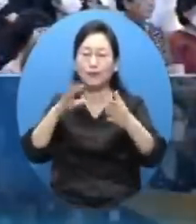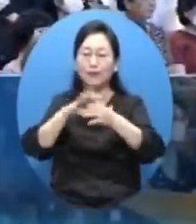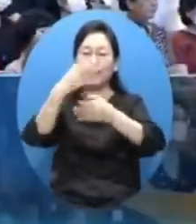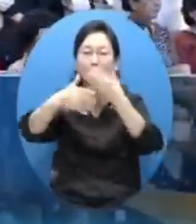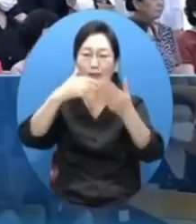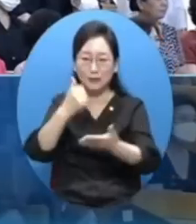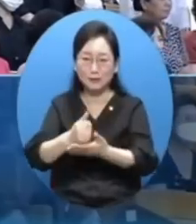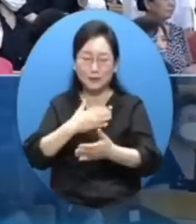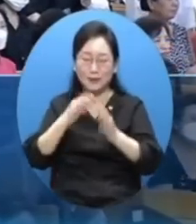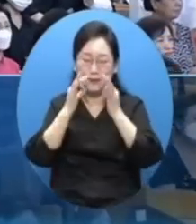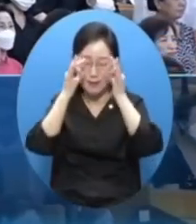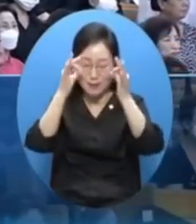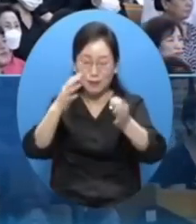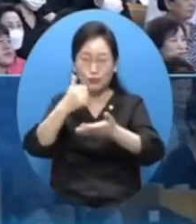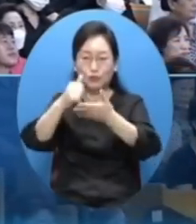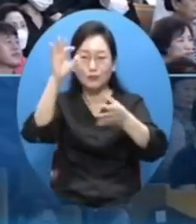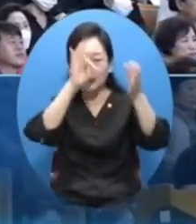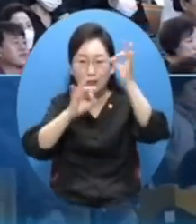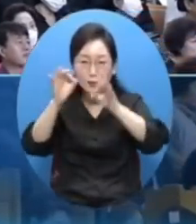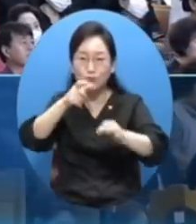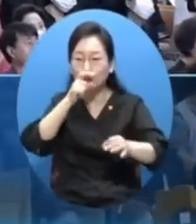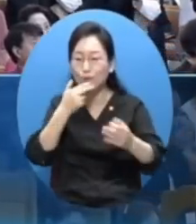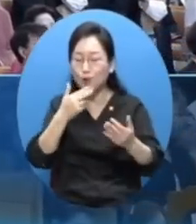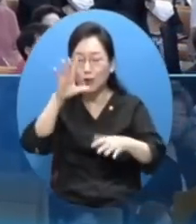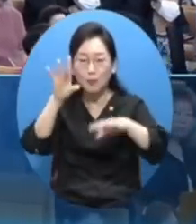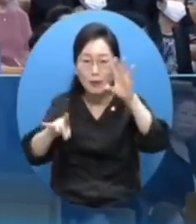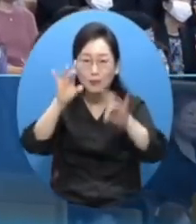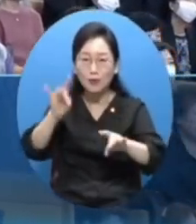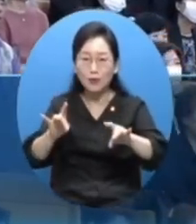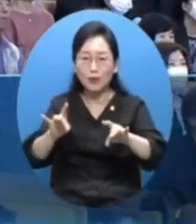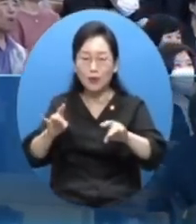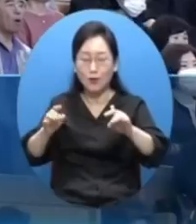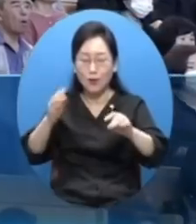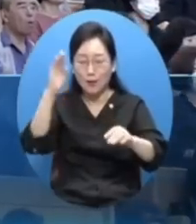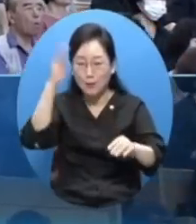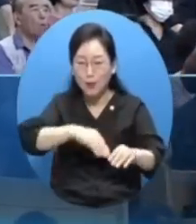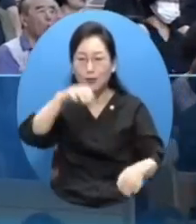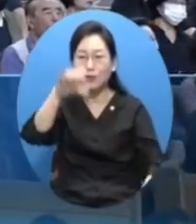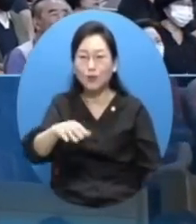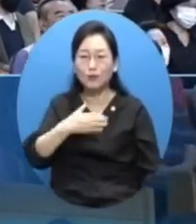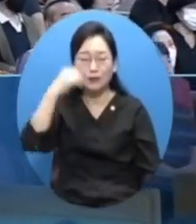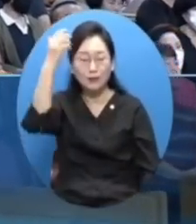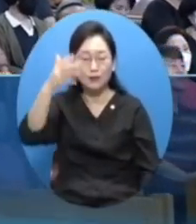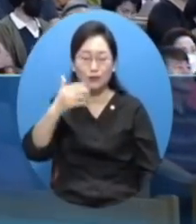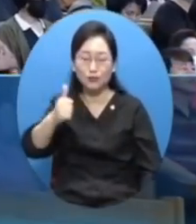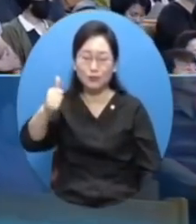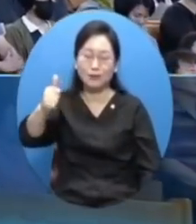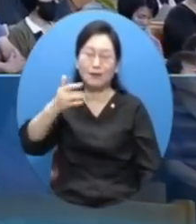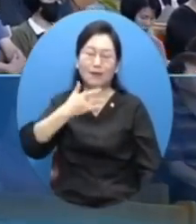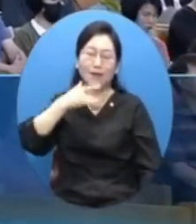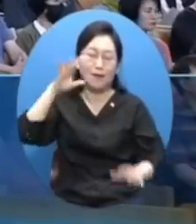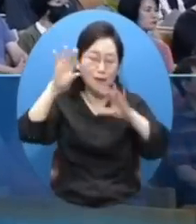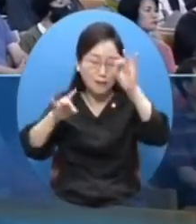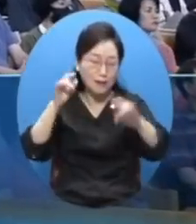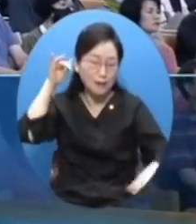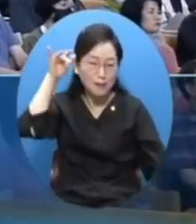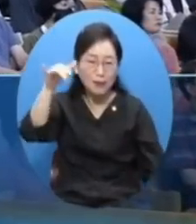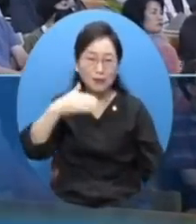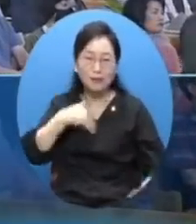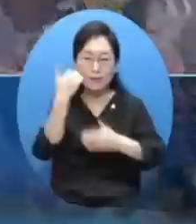내가 간절히 주를 찾되 물이 없어 마르고 황폐한 땅에서 내 영혼이 주를 갈망하며 내 육체가